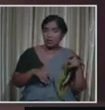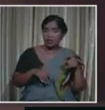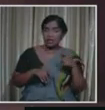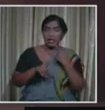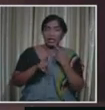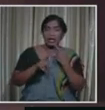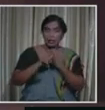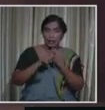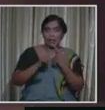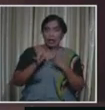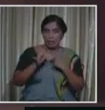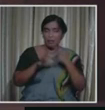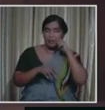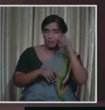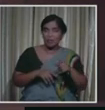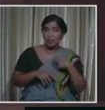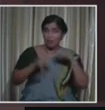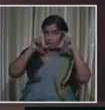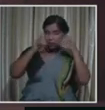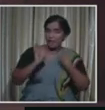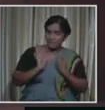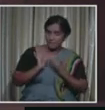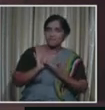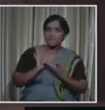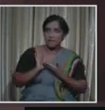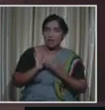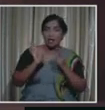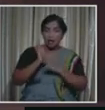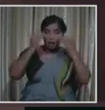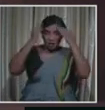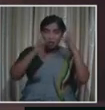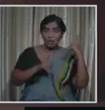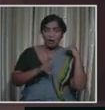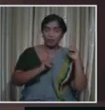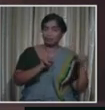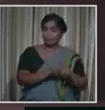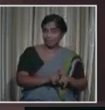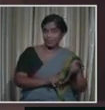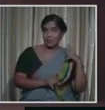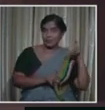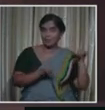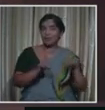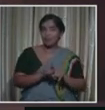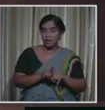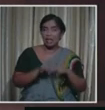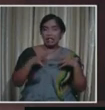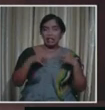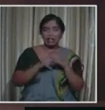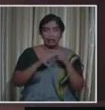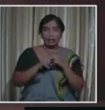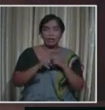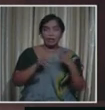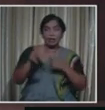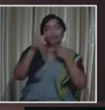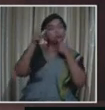අමරේ ඒ වෙලාව මාගාව ඡායාරූප තිබෙනවා නාම රාජපක්ෂගේ ආරක්ෂක හැටියට කටයුතු කරපු ජිවුලම්පිටිය අමරේ ඒ වේදිකාවට වෙඩි